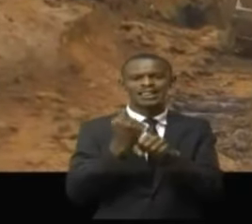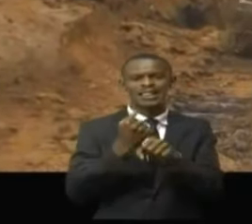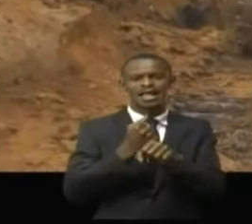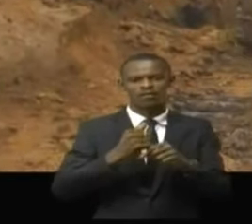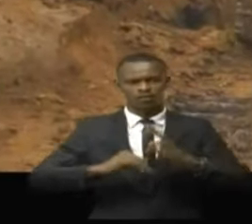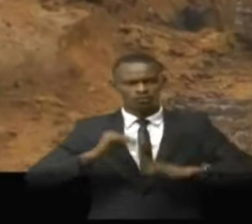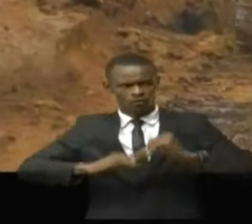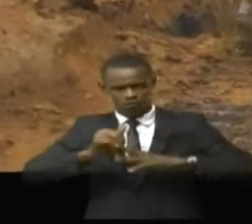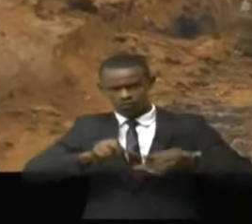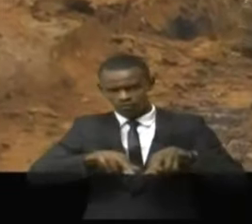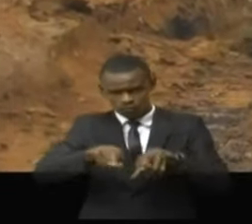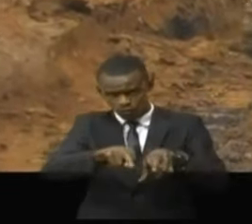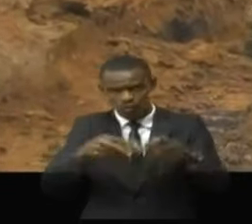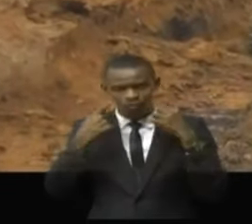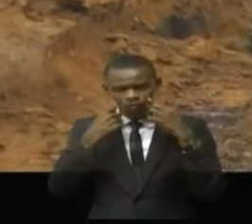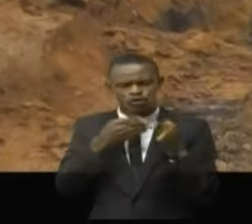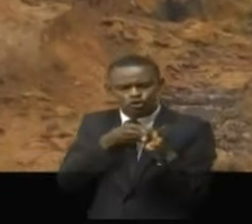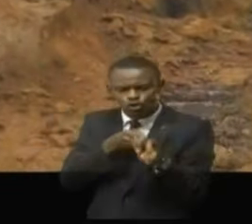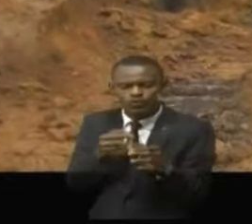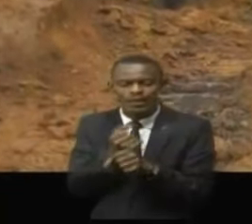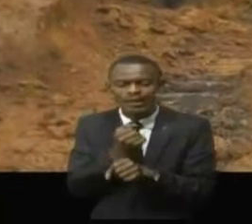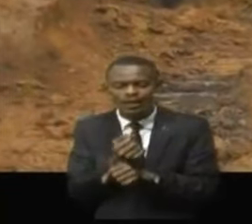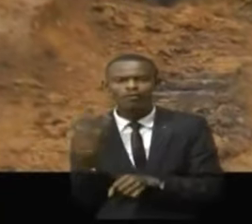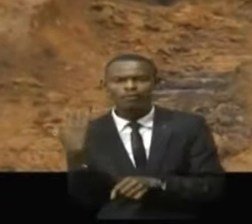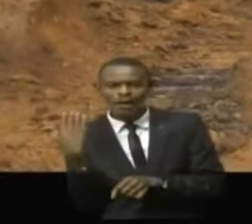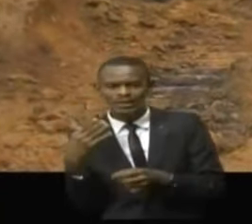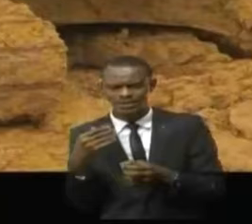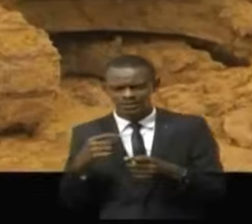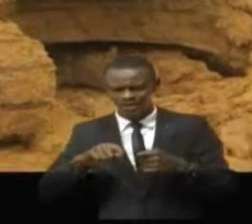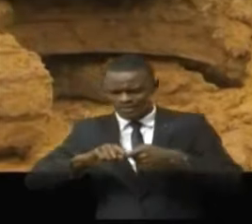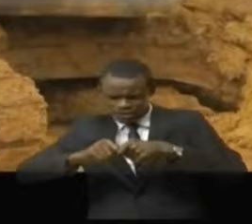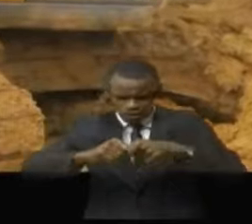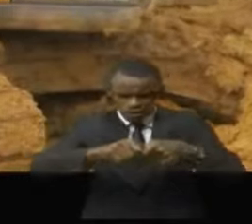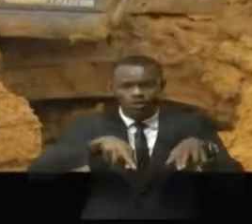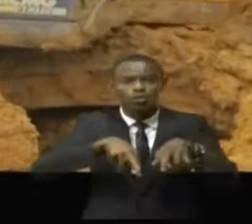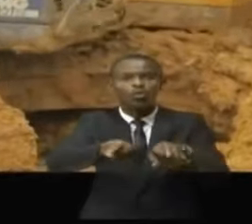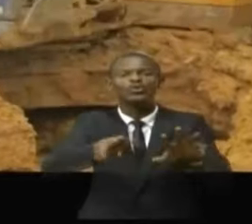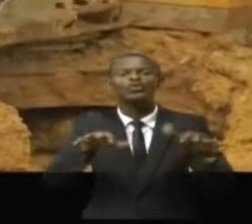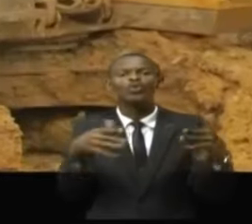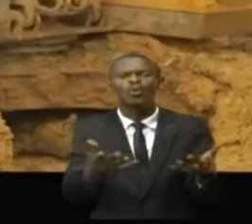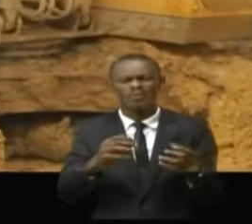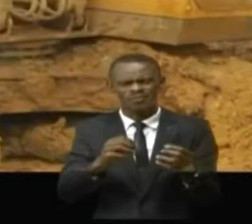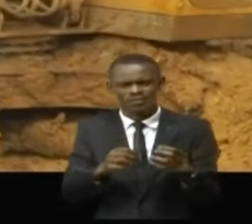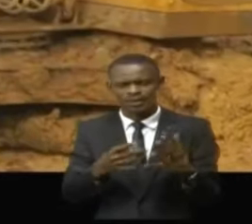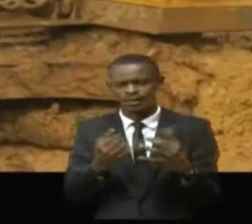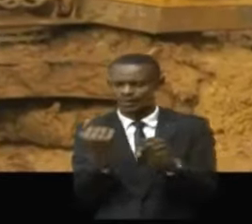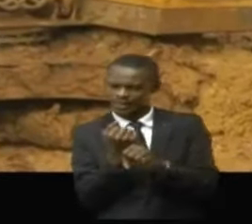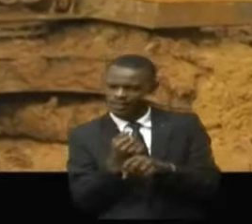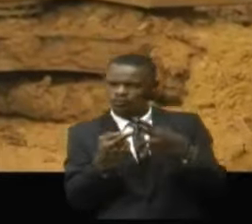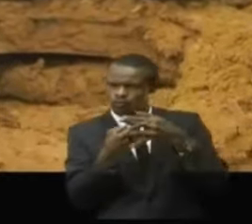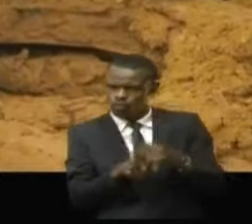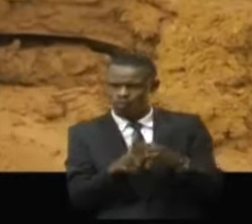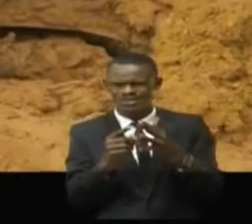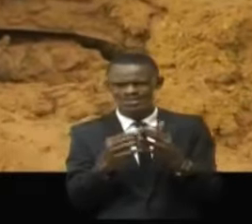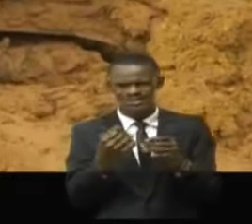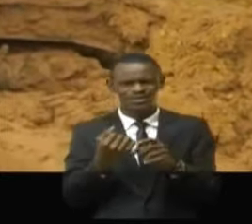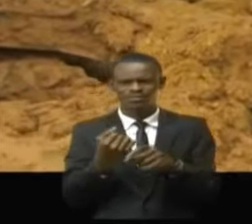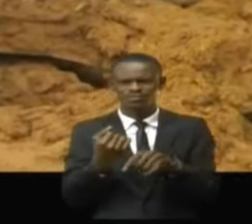pour suivre de près l'évolution des travaux de réhabilitation lancés il y a de cela quelques jours.